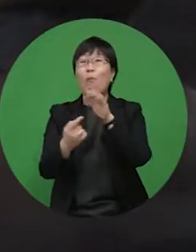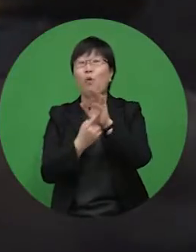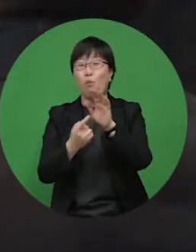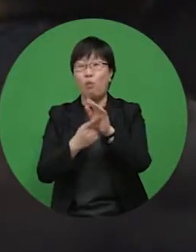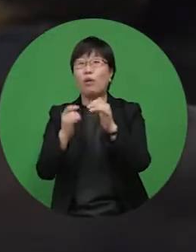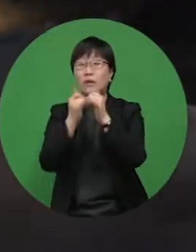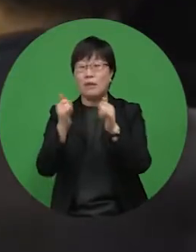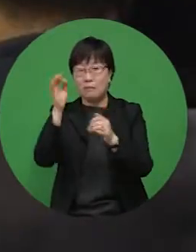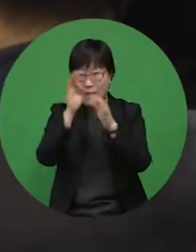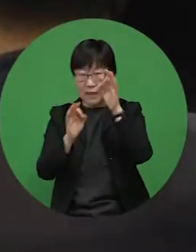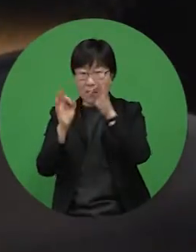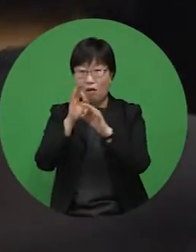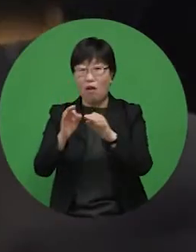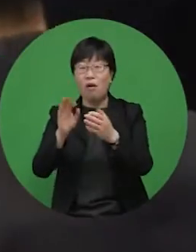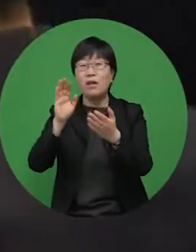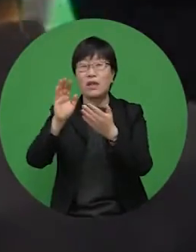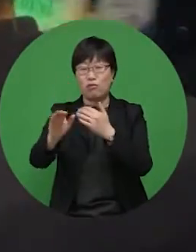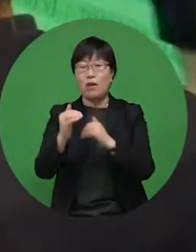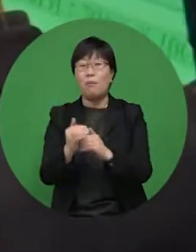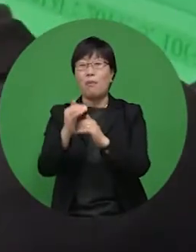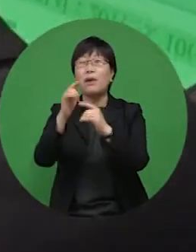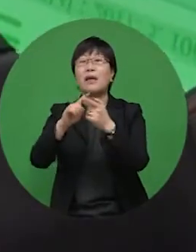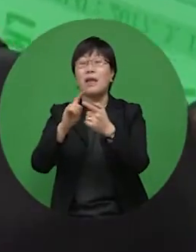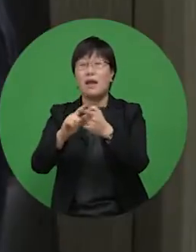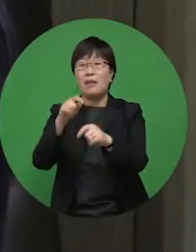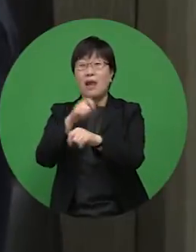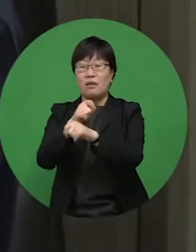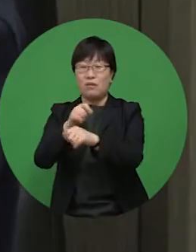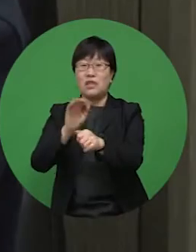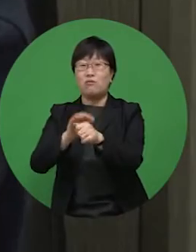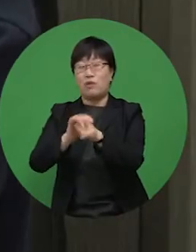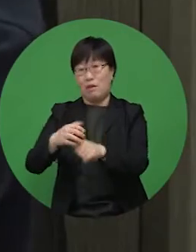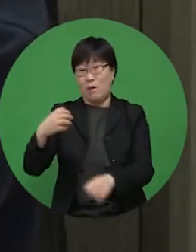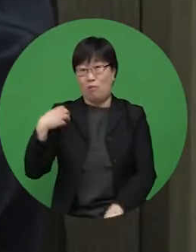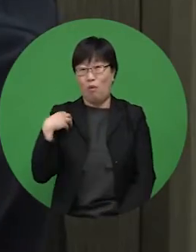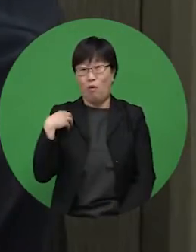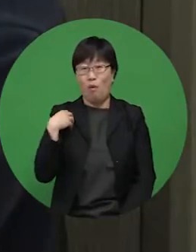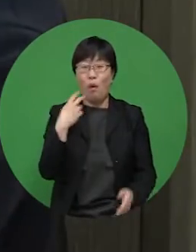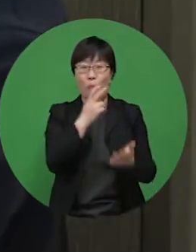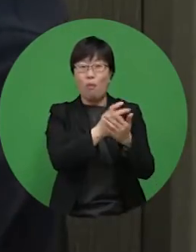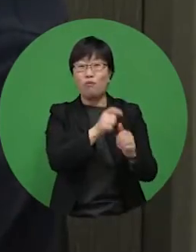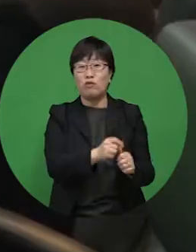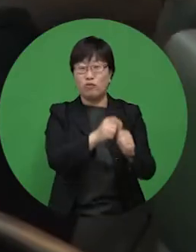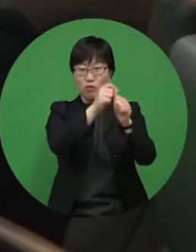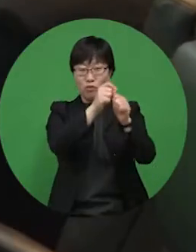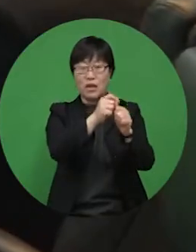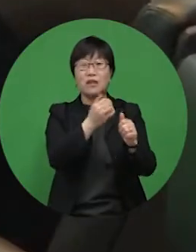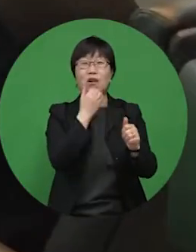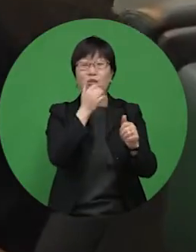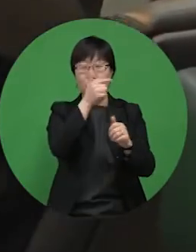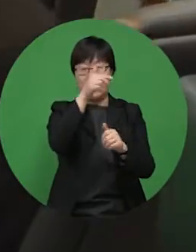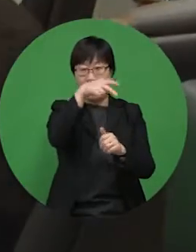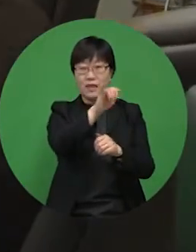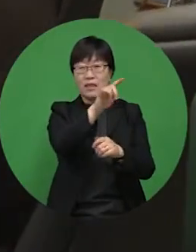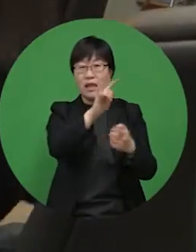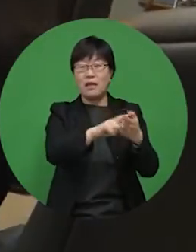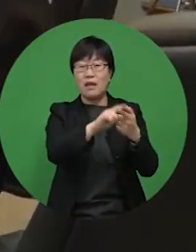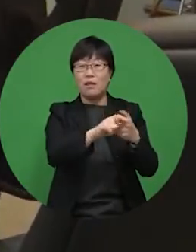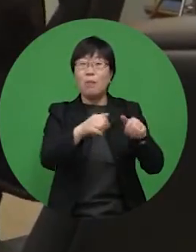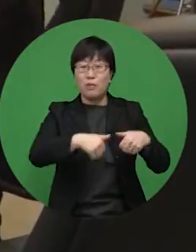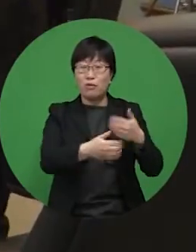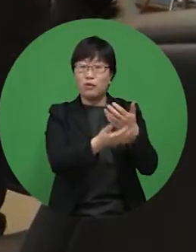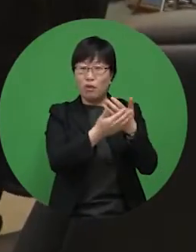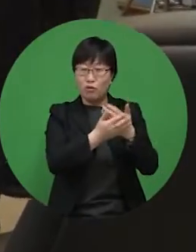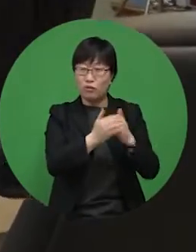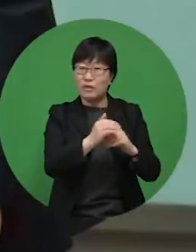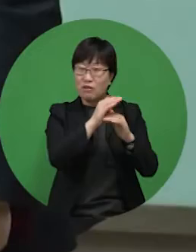사업 홍보와 대상 발굴, 후속 절차 안내 등 행정적 지원을 맡고 대한법률구조공단 서울 남부지부는